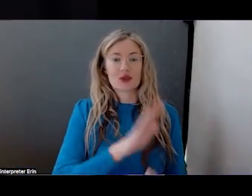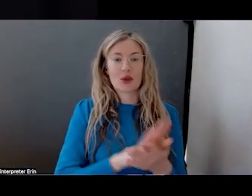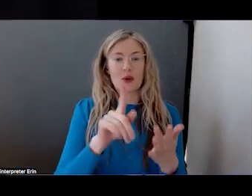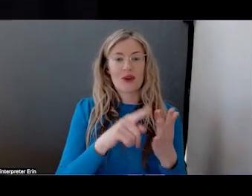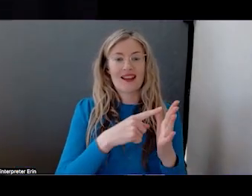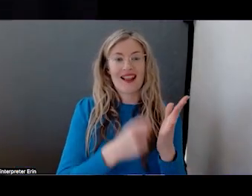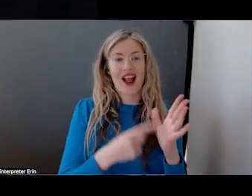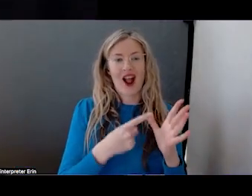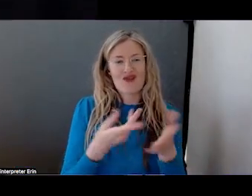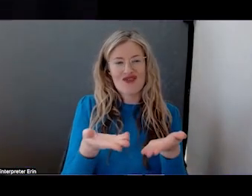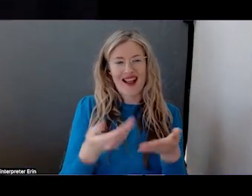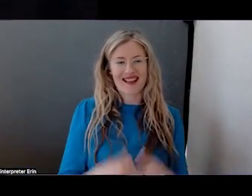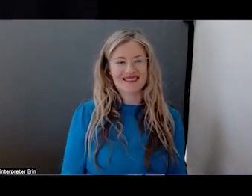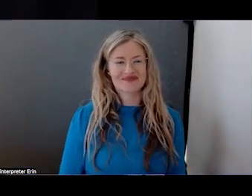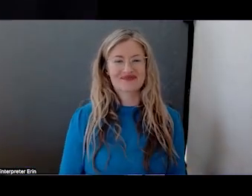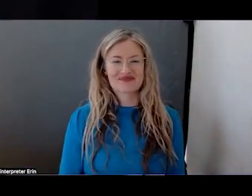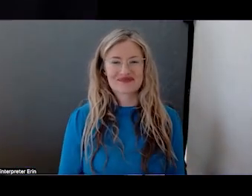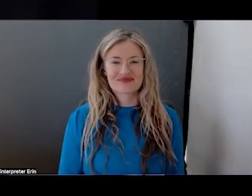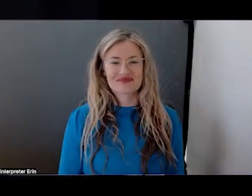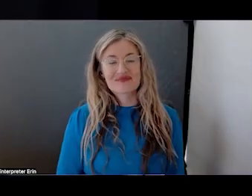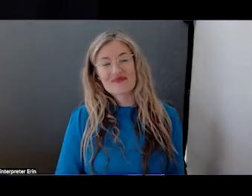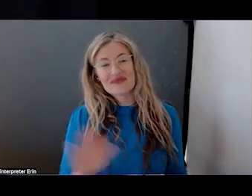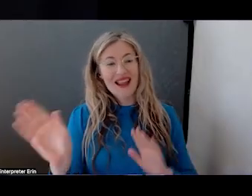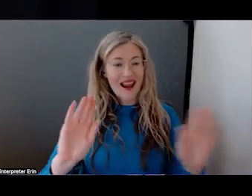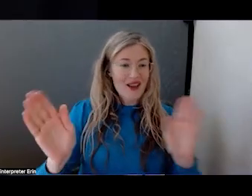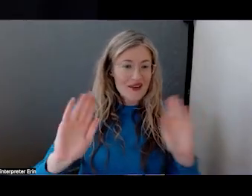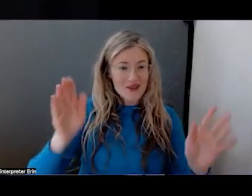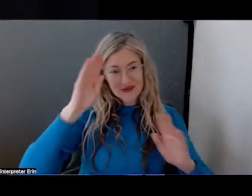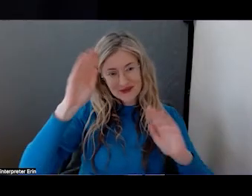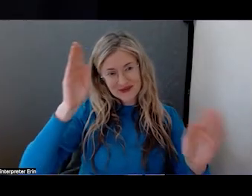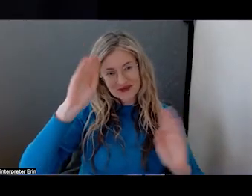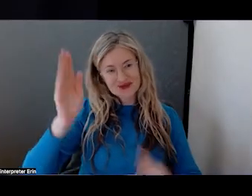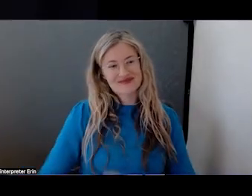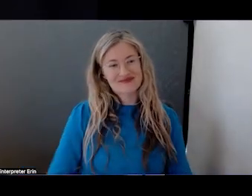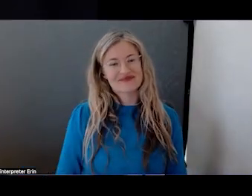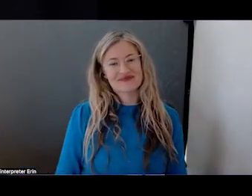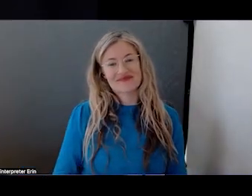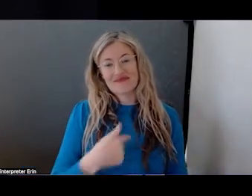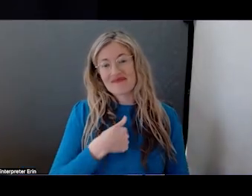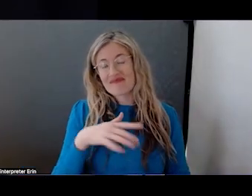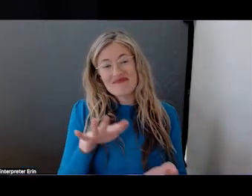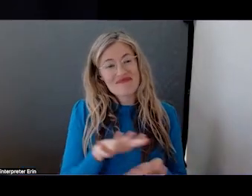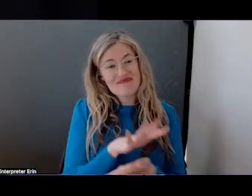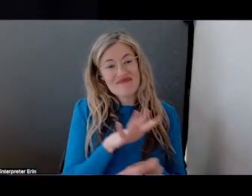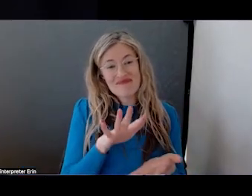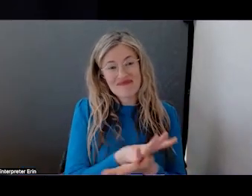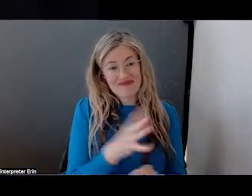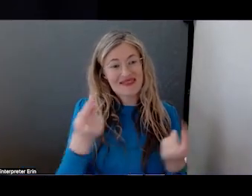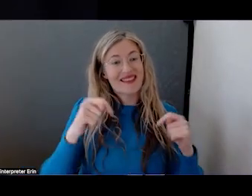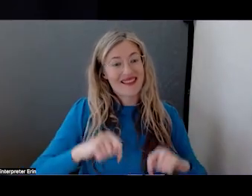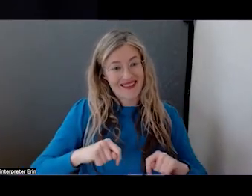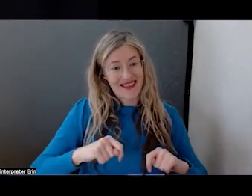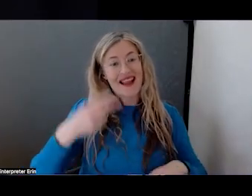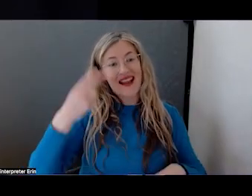Ciao, tutti, ciao ciao to Aristide, all of you sono and ciao Alexandrina Aristide. e I'm sì, so happy sono Chiara to be here. Organtini, My name sono is una